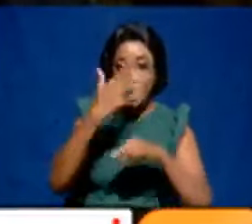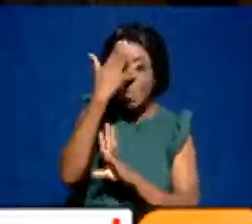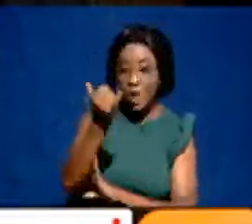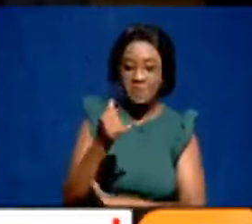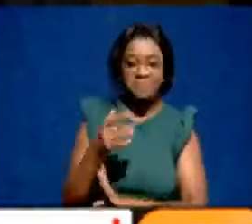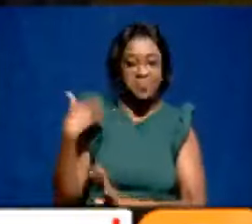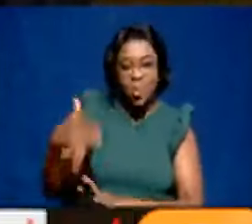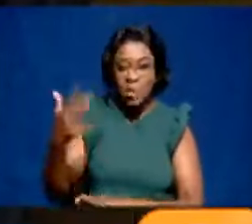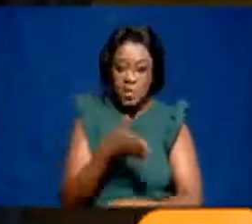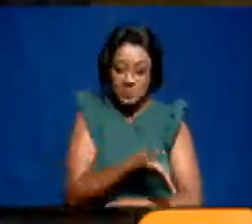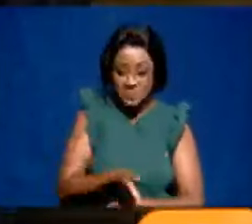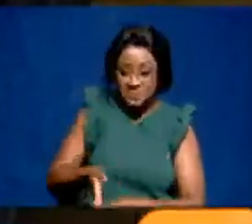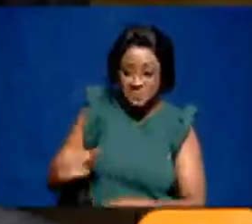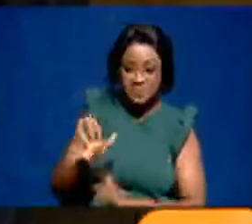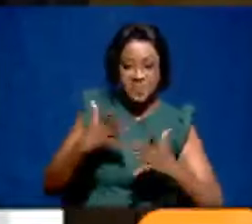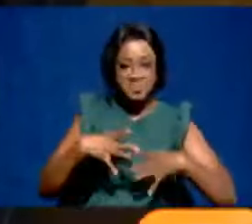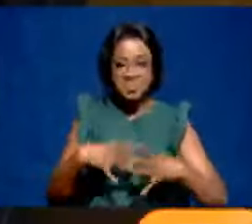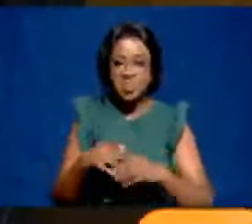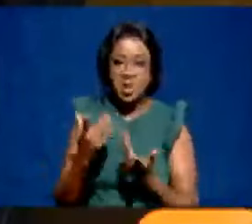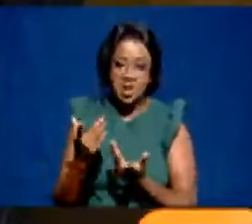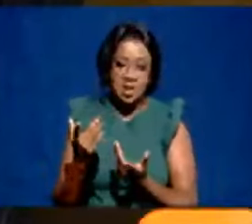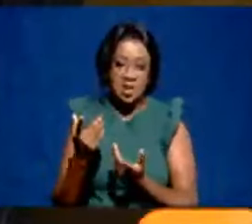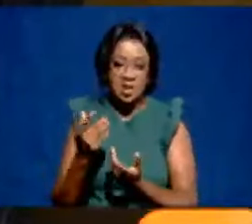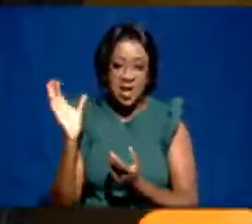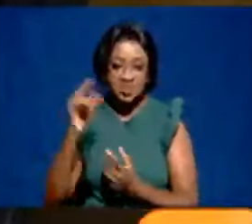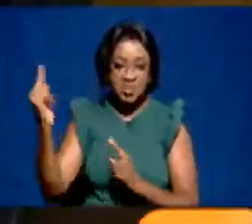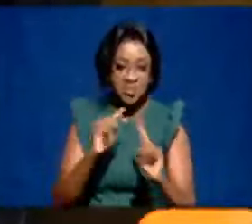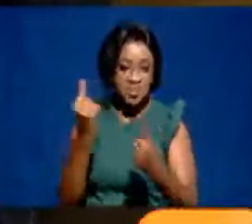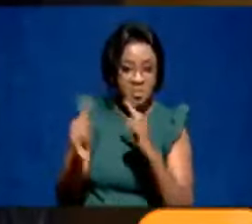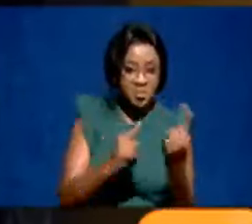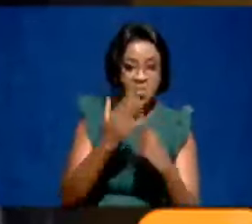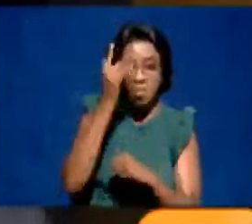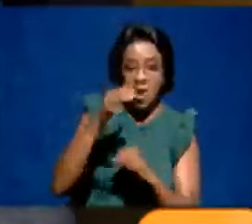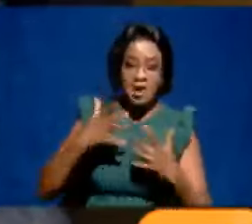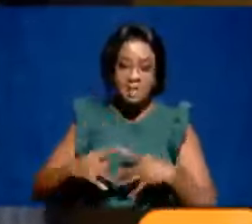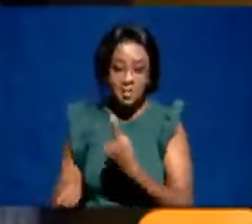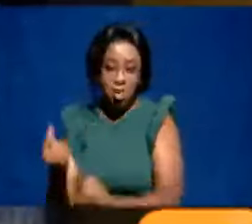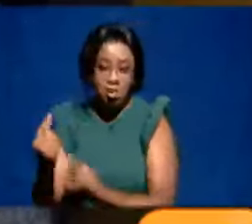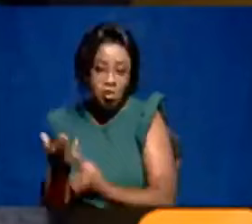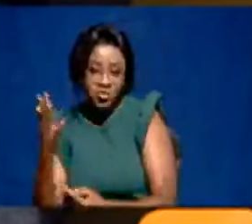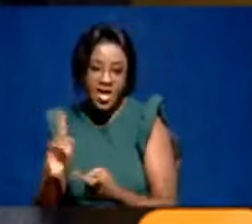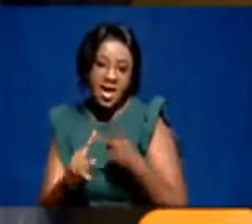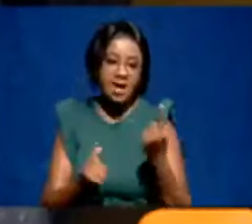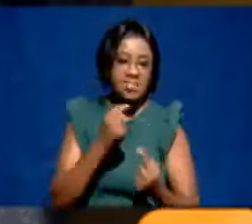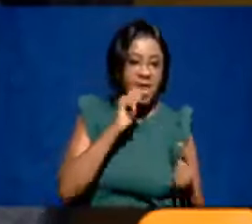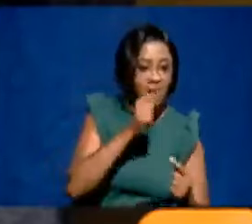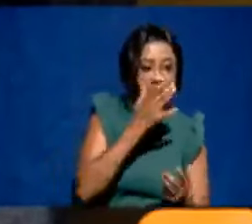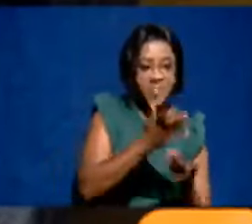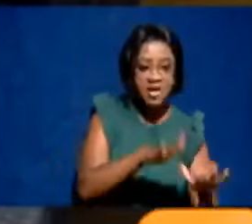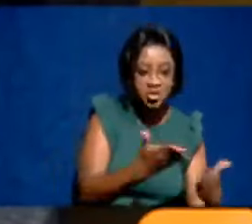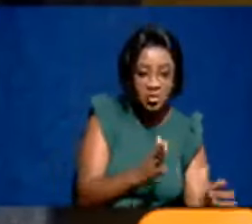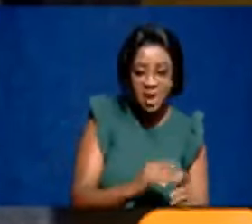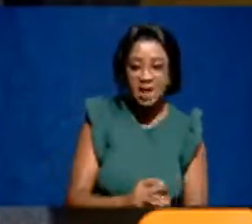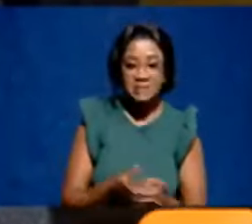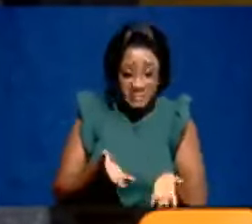pia kazi mingi zinaendelea. Kwa mfano huyu mama wa kupika, kuna wenye vrabu, kuna wengine wanapika nyama huko kwa barabara, hayo ndio